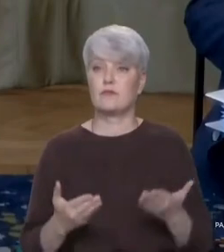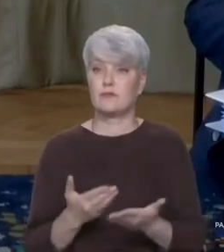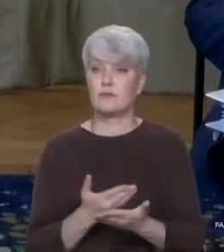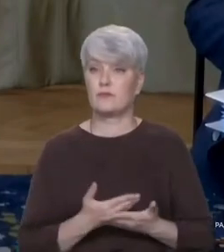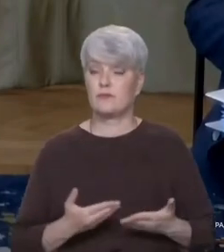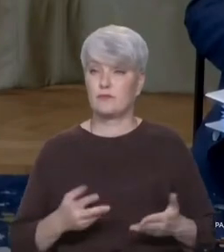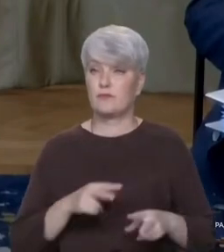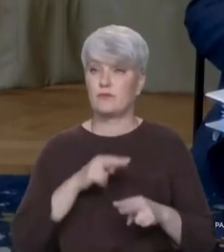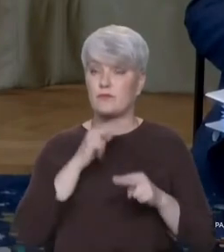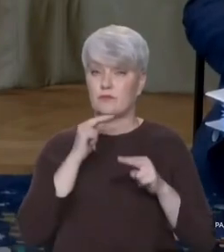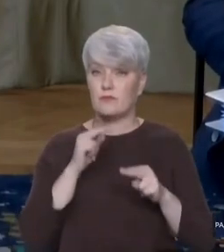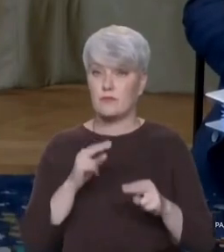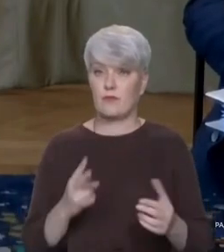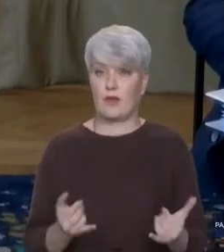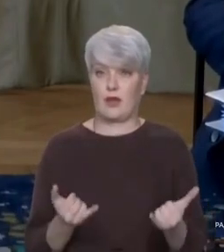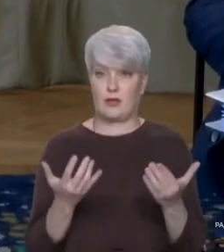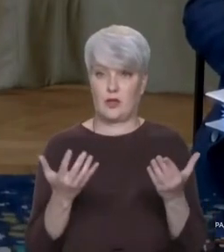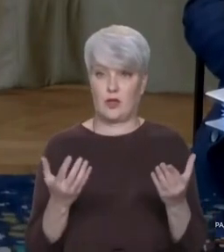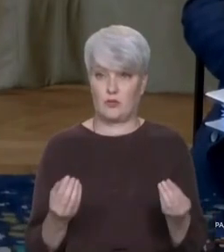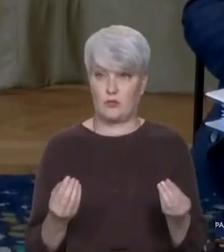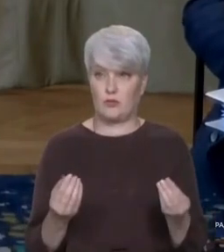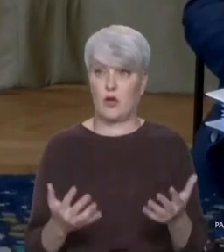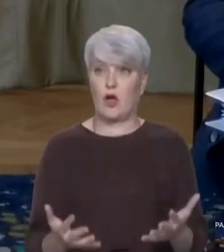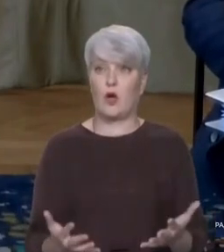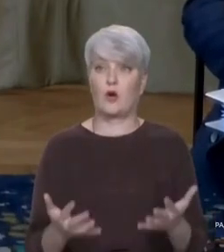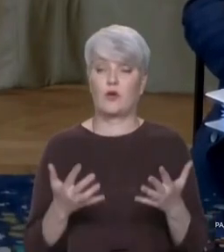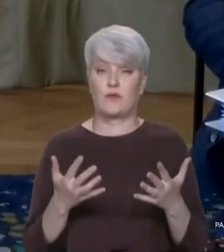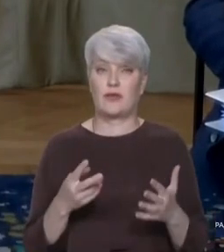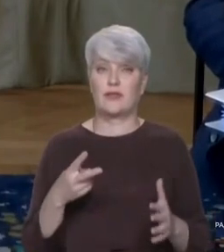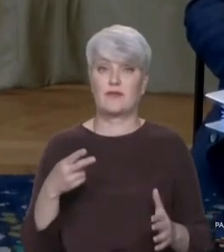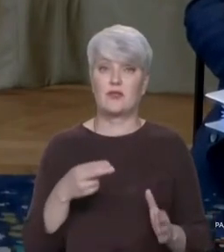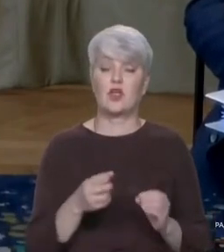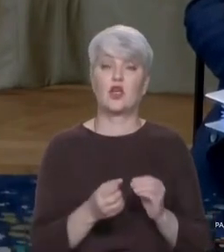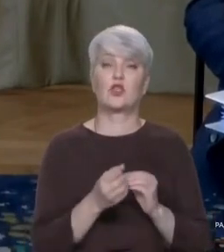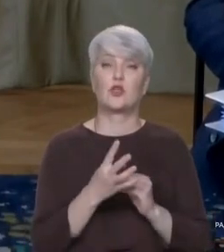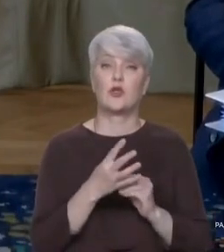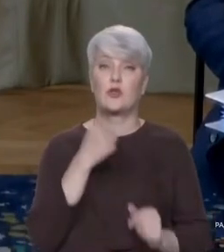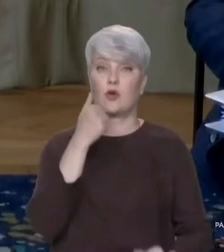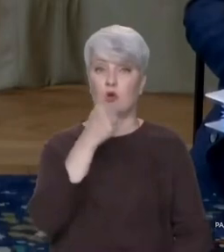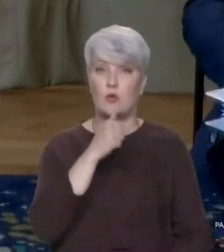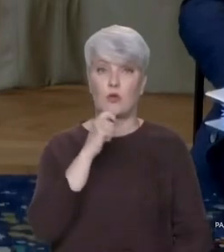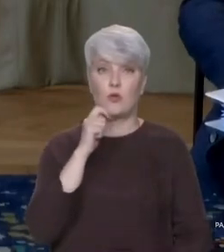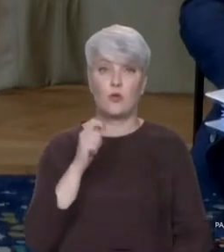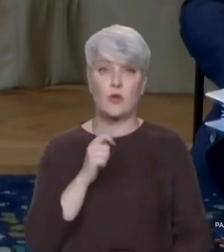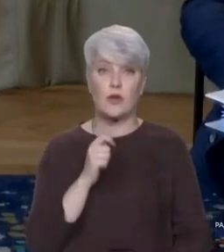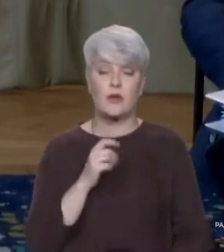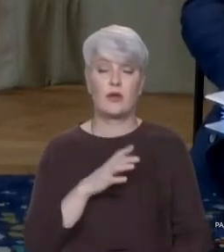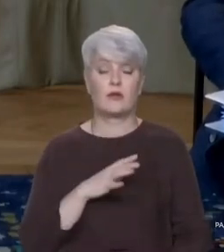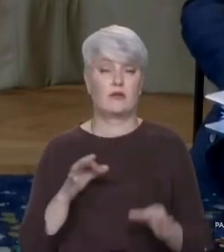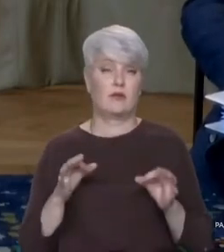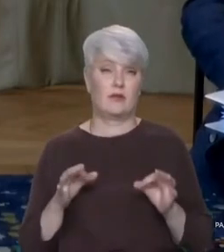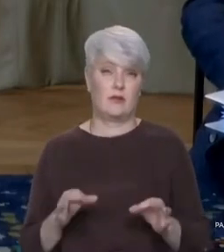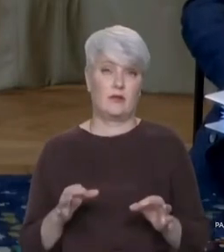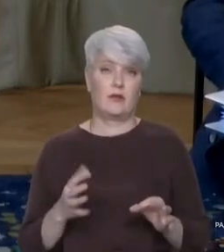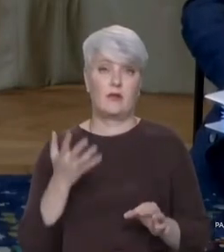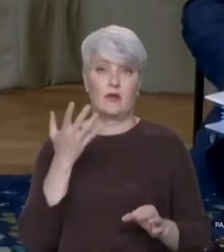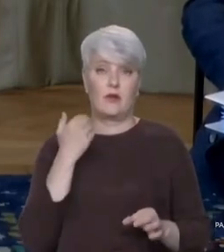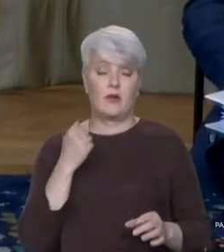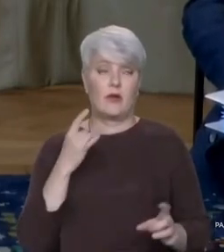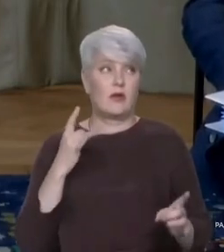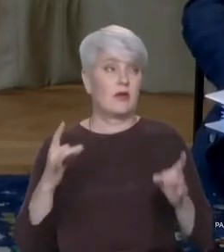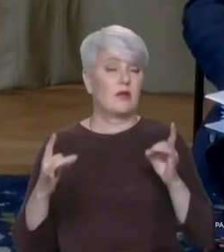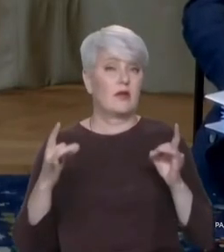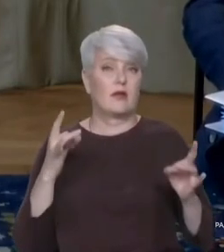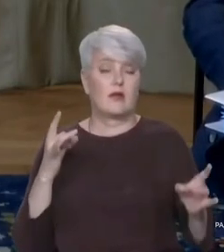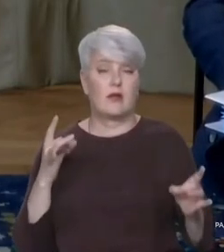увагу на ситуацію сьогодення стає очевидним що з 2014 року Україна мала рацію коли була на